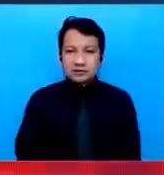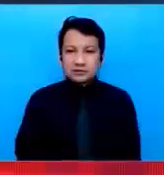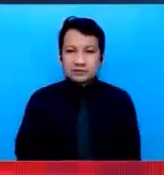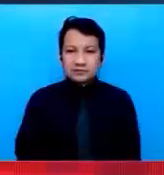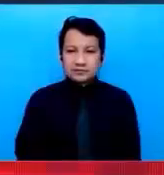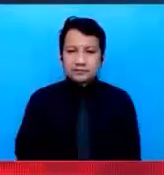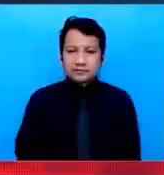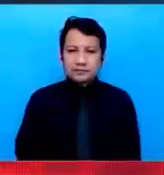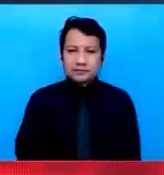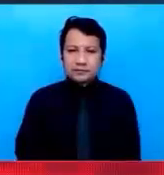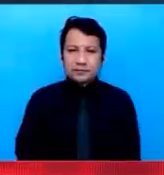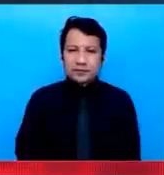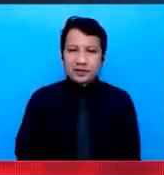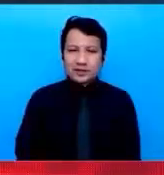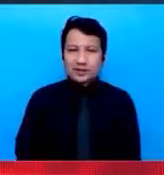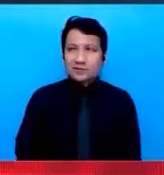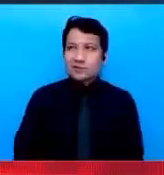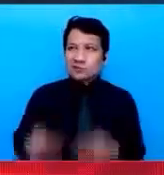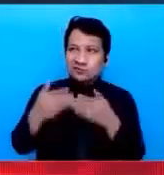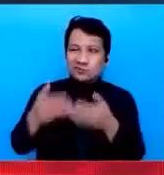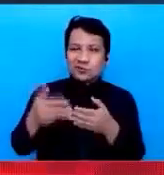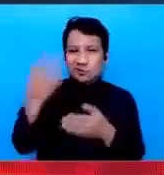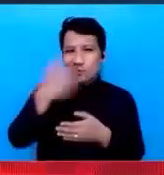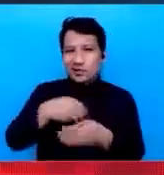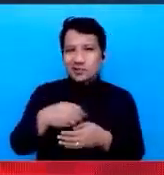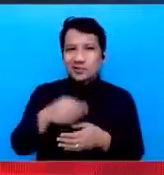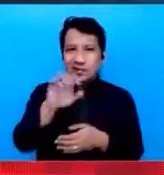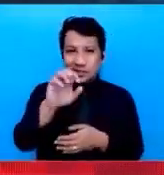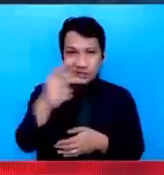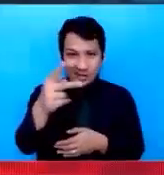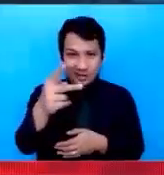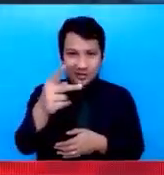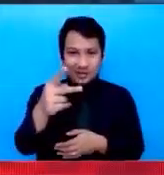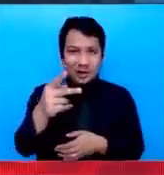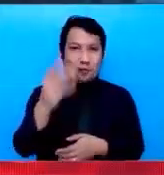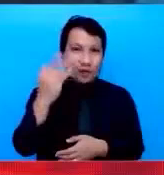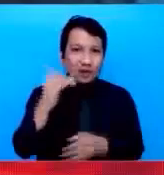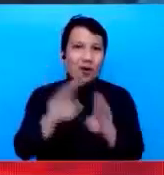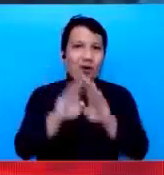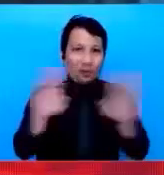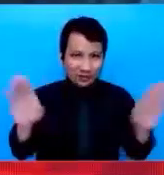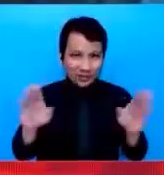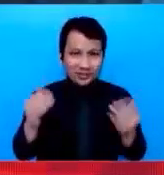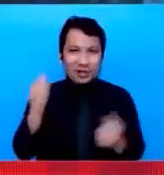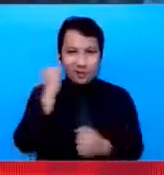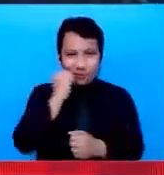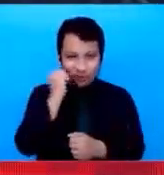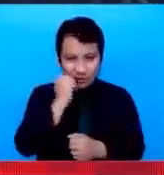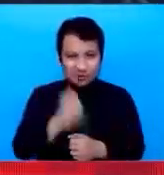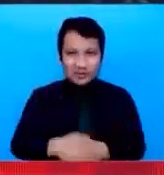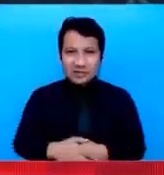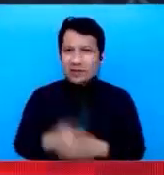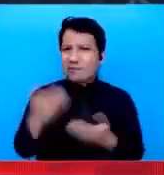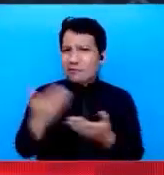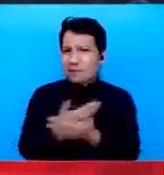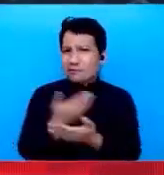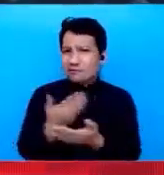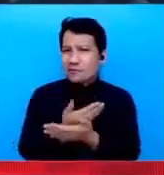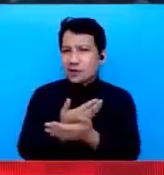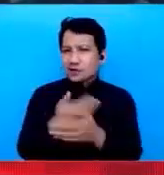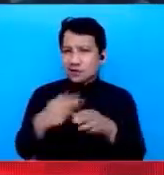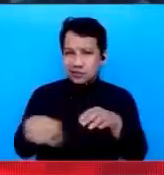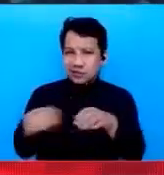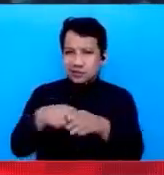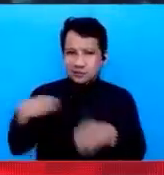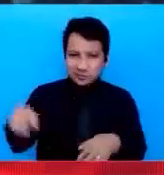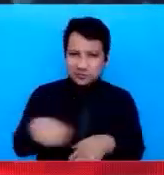The magic continues sa Enchanted Kingdom. Bukas na po sila araw-araw at may mga bagong ride pa. Live mula